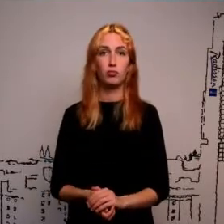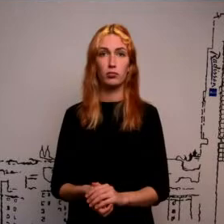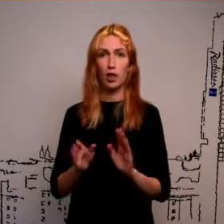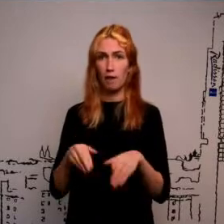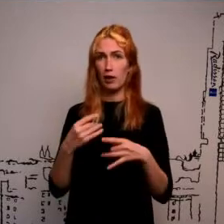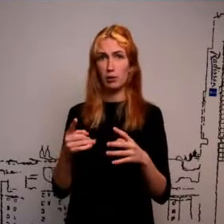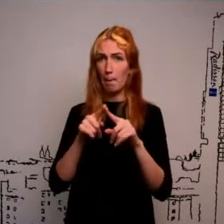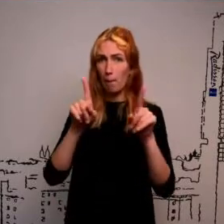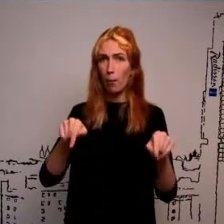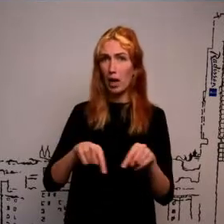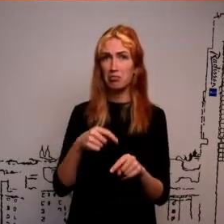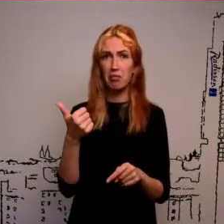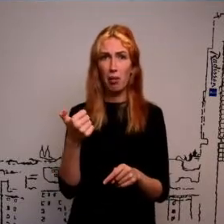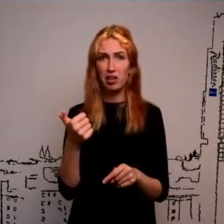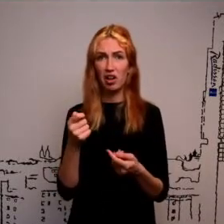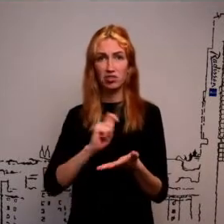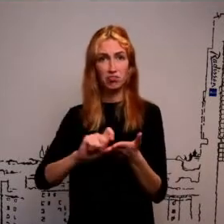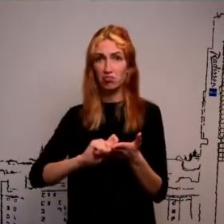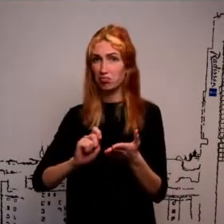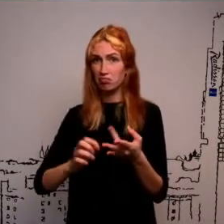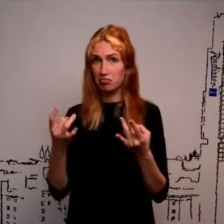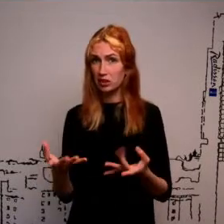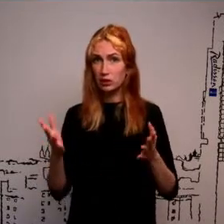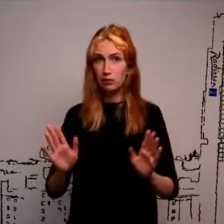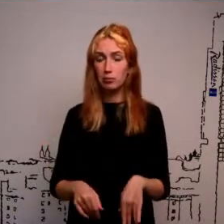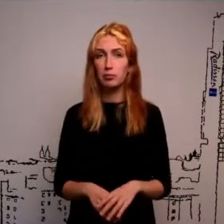paperi ja pastakaga tööleping vormistatud?